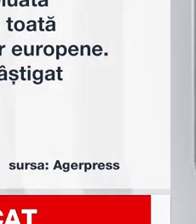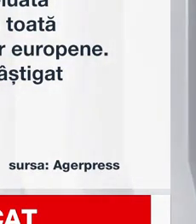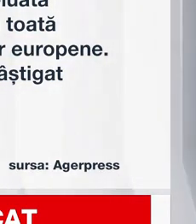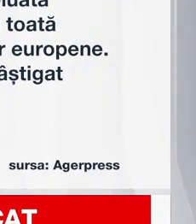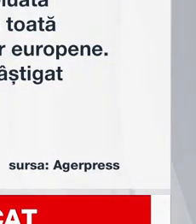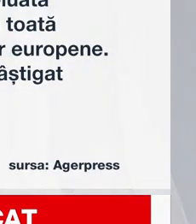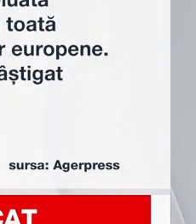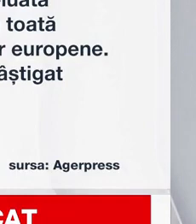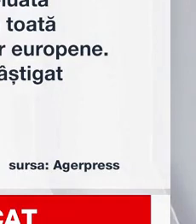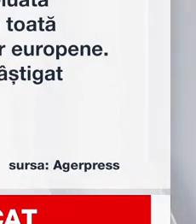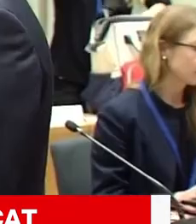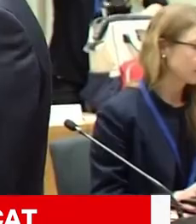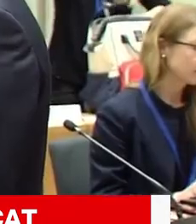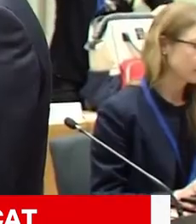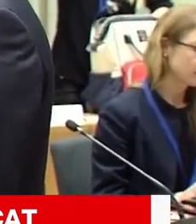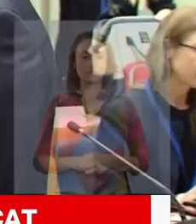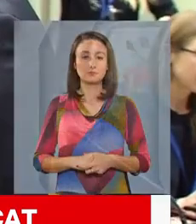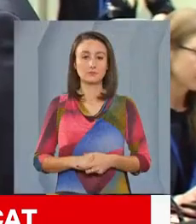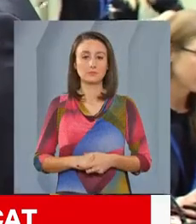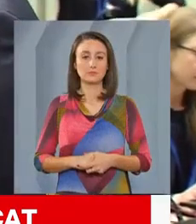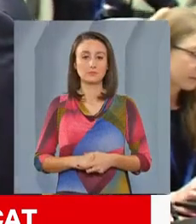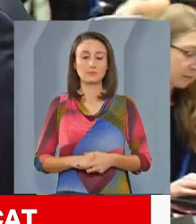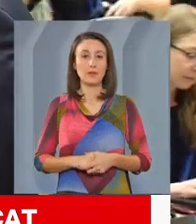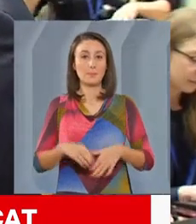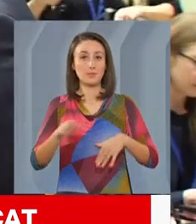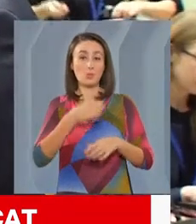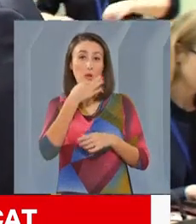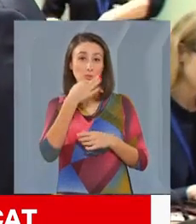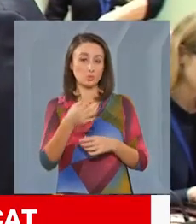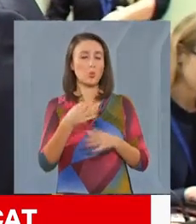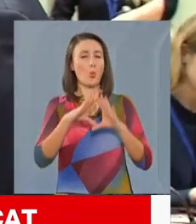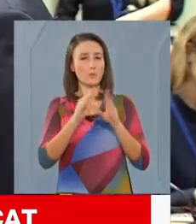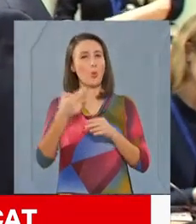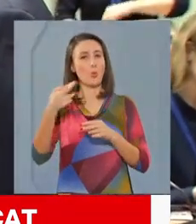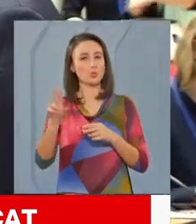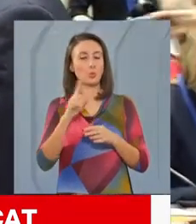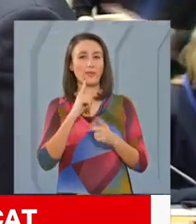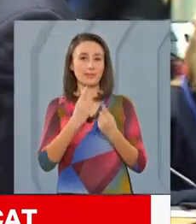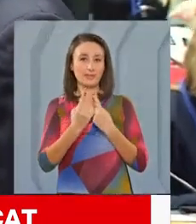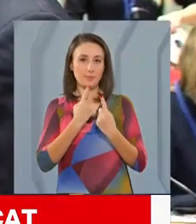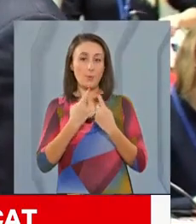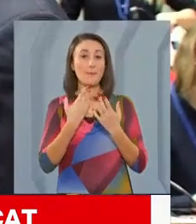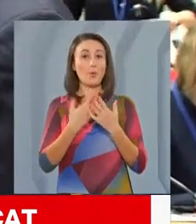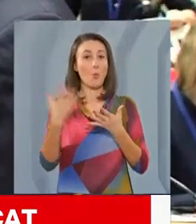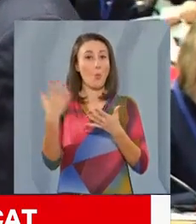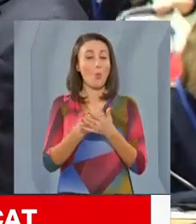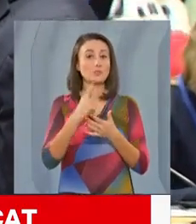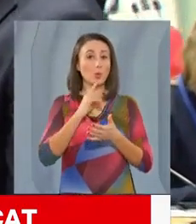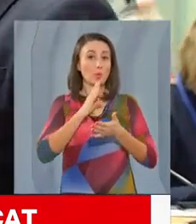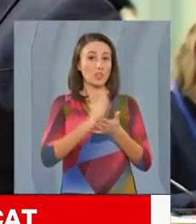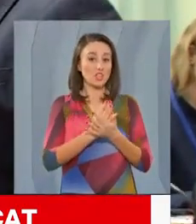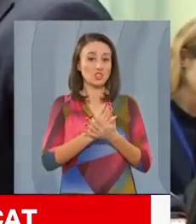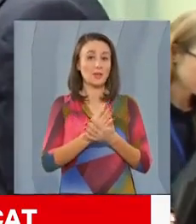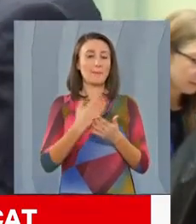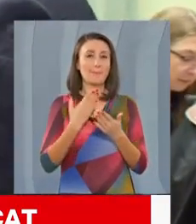decembrie am câștigat foarte mult respect Ministrul de Externe a asigurat Că România va continua demersurile diplomatice pentru a obține o decizie